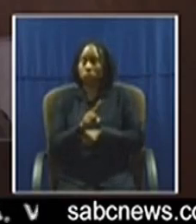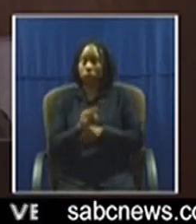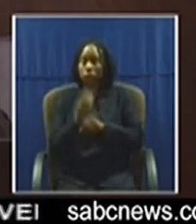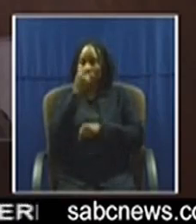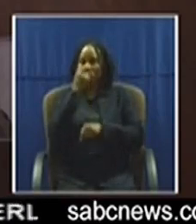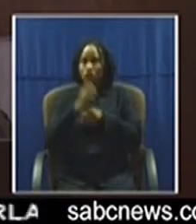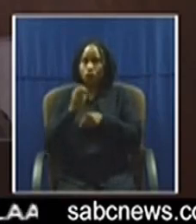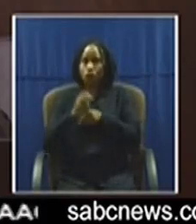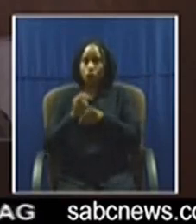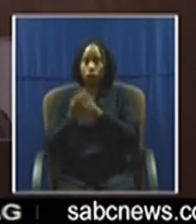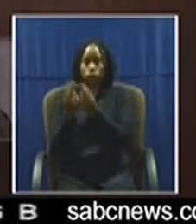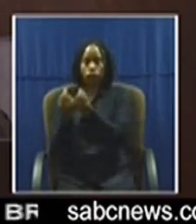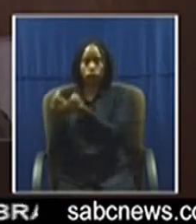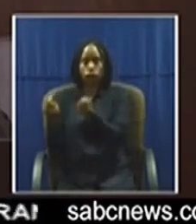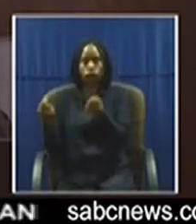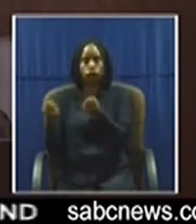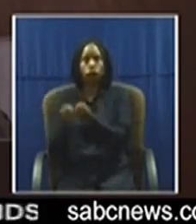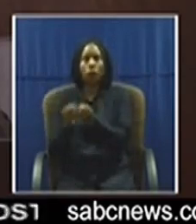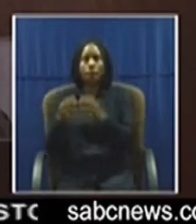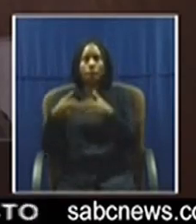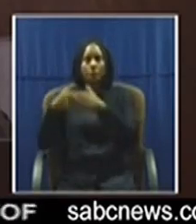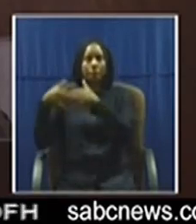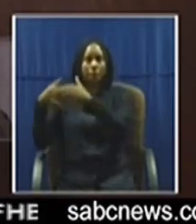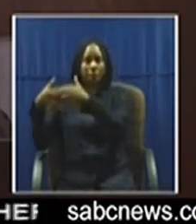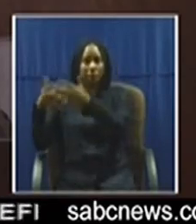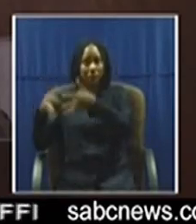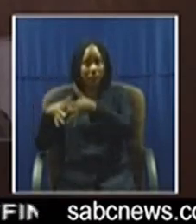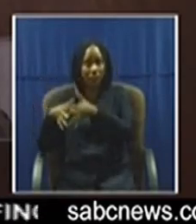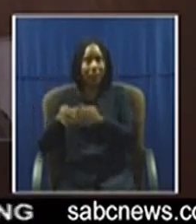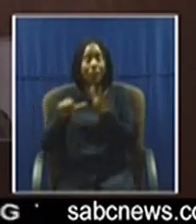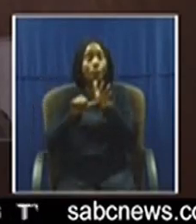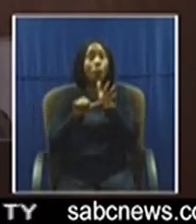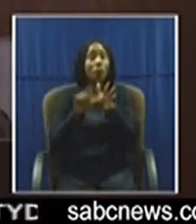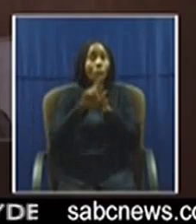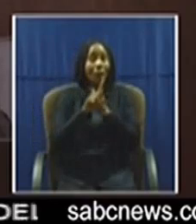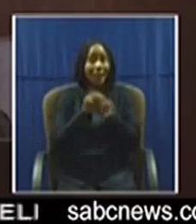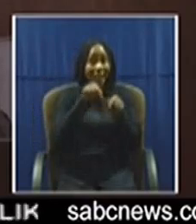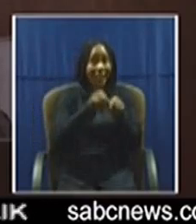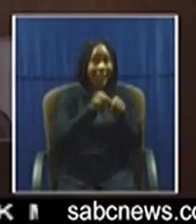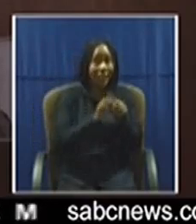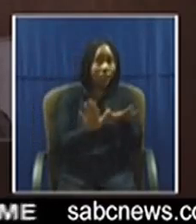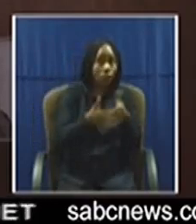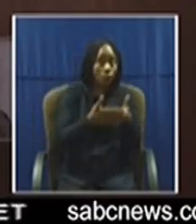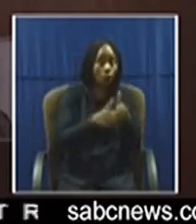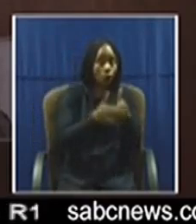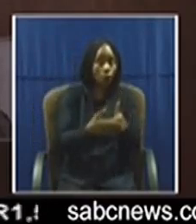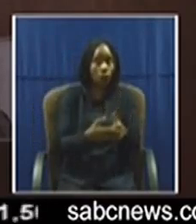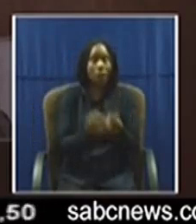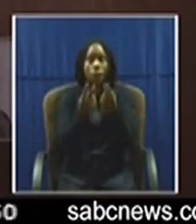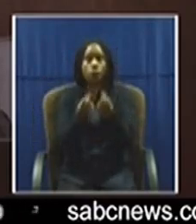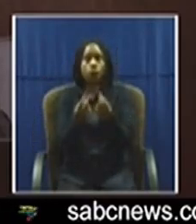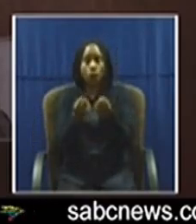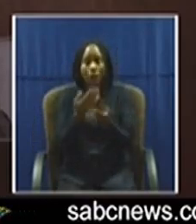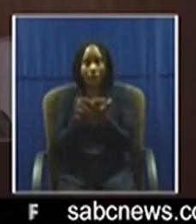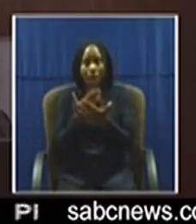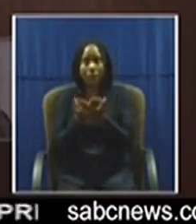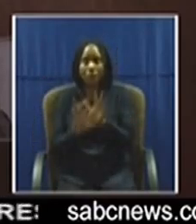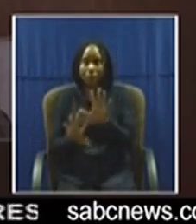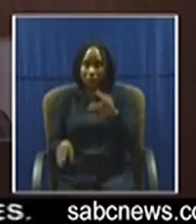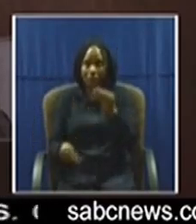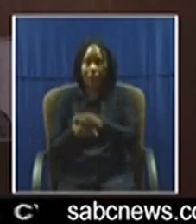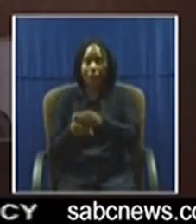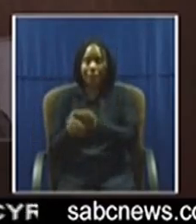and stations are shut down, it is essential that new capacity is added to the grid to